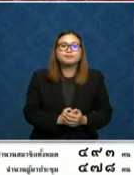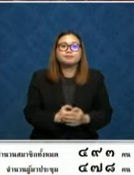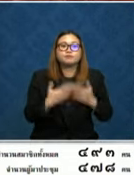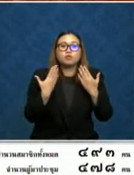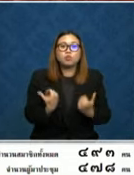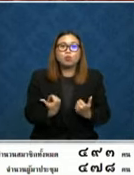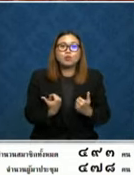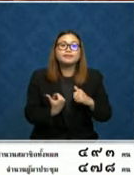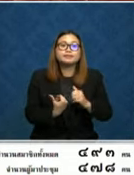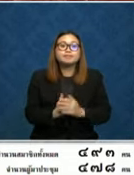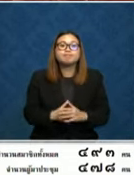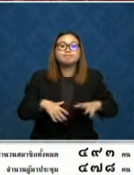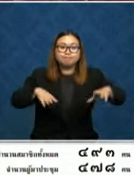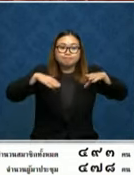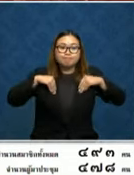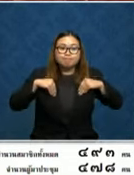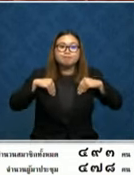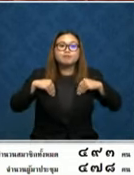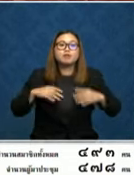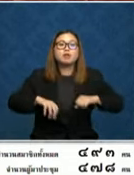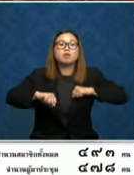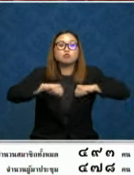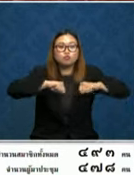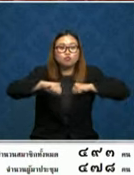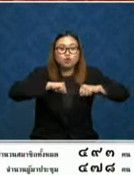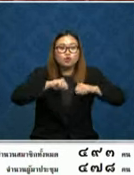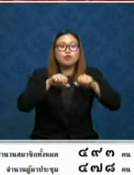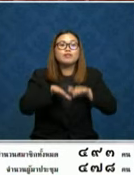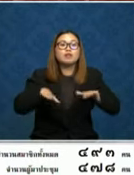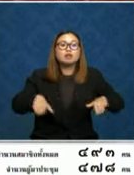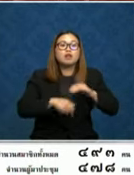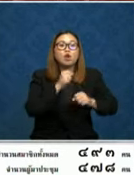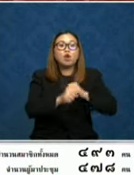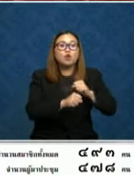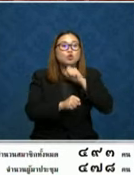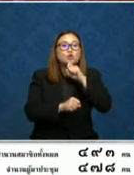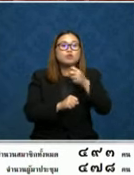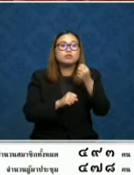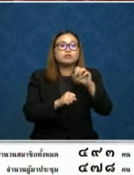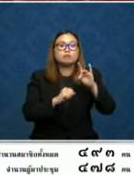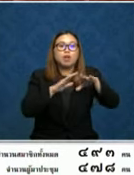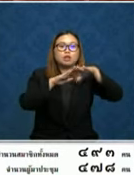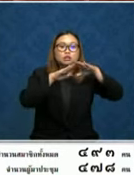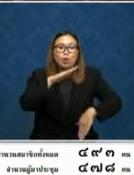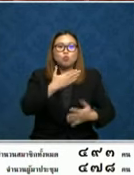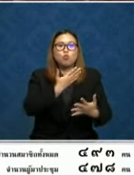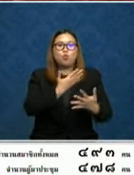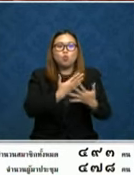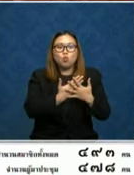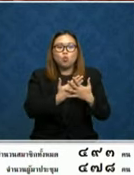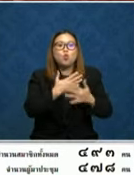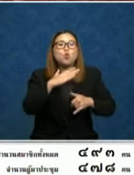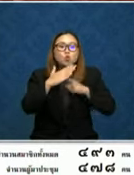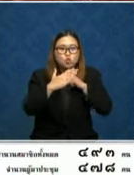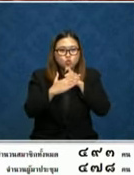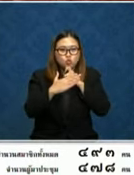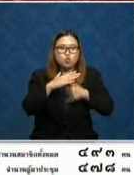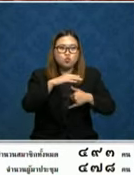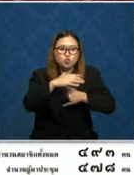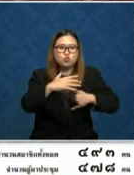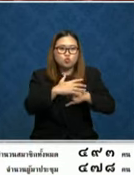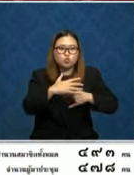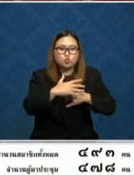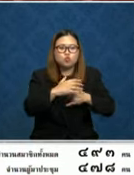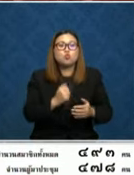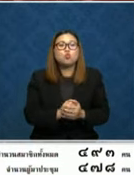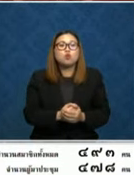อมรับความจริงค่ะว่ามีเด็กมีเยาวชนนะคะที่อายุต่ำกว่า18ปียังคงถูกคุมขังนะคะยังคงถูกดำเนินคดีหรือแม้กระทั่งการยุบพรรคการเมื